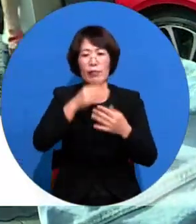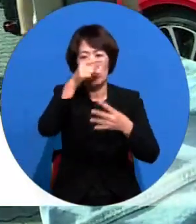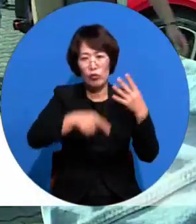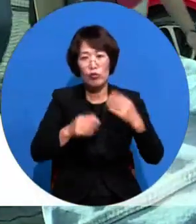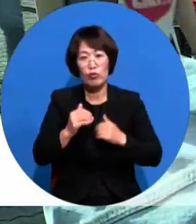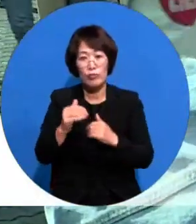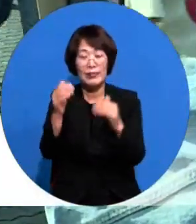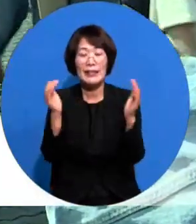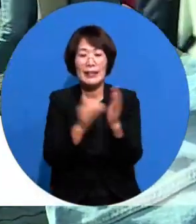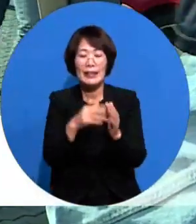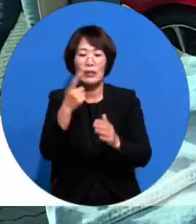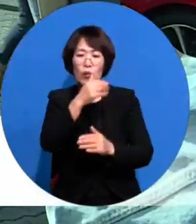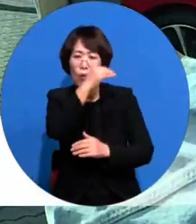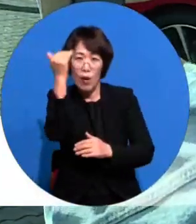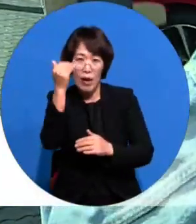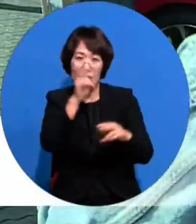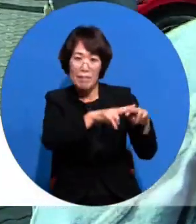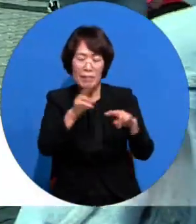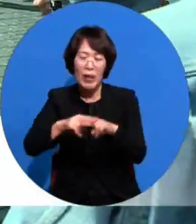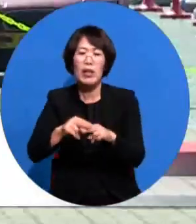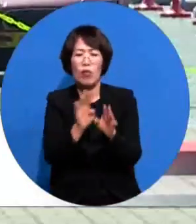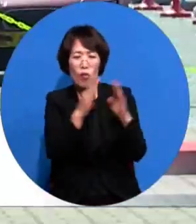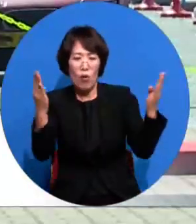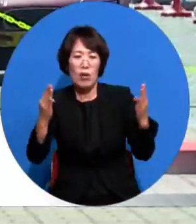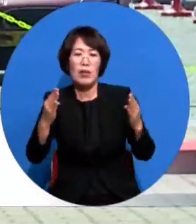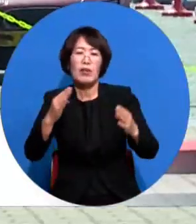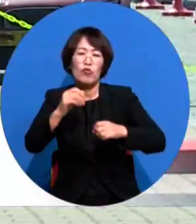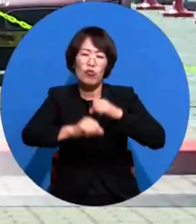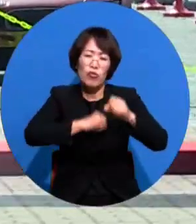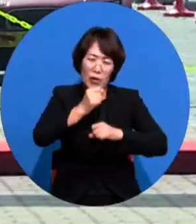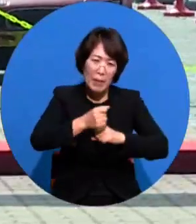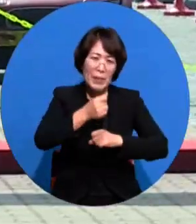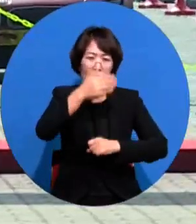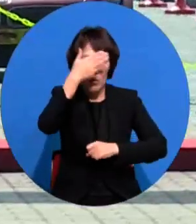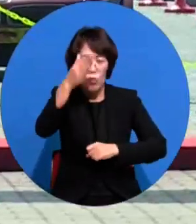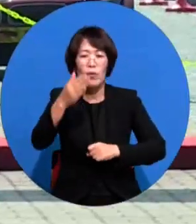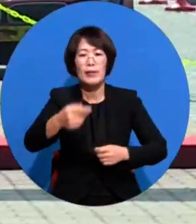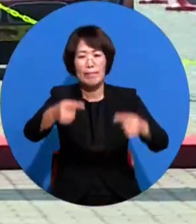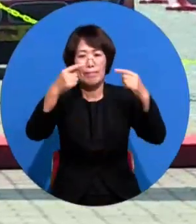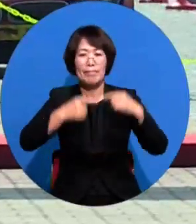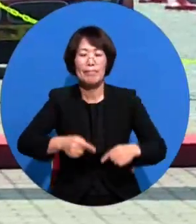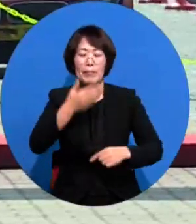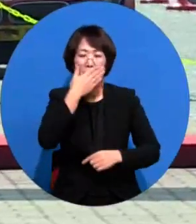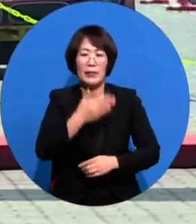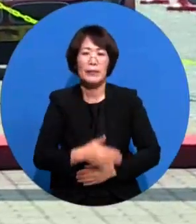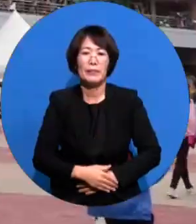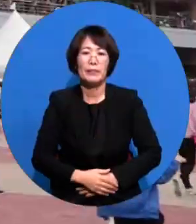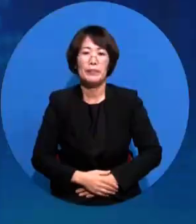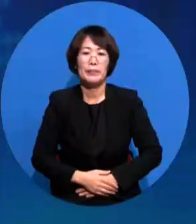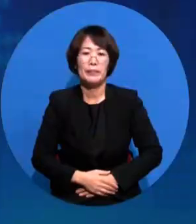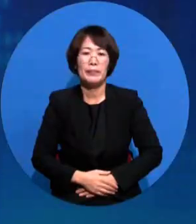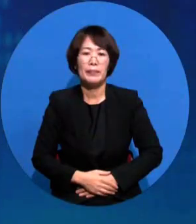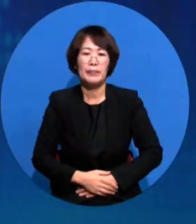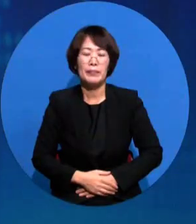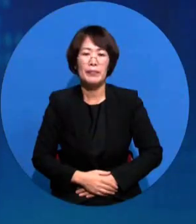진행되며 관람석을 전면 개방해 누구나 자유롭게 무료로 참여할 수 있습니다.